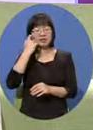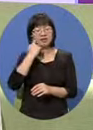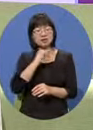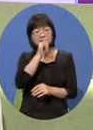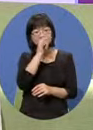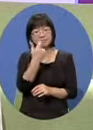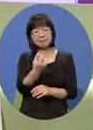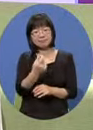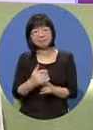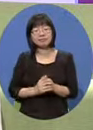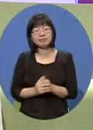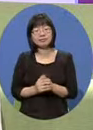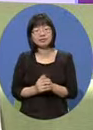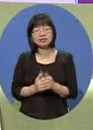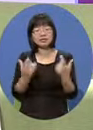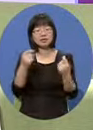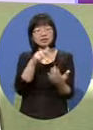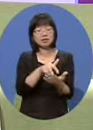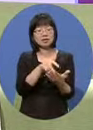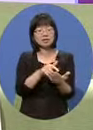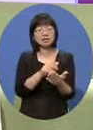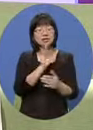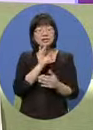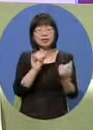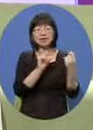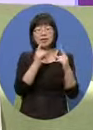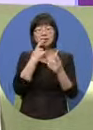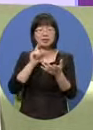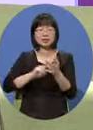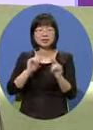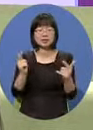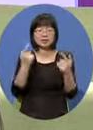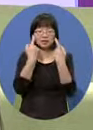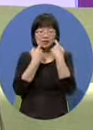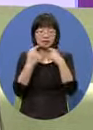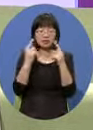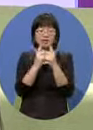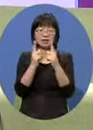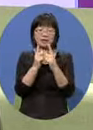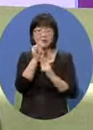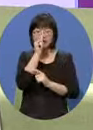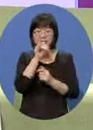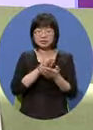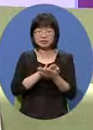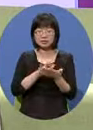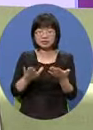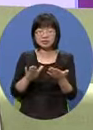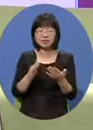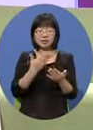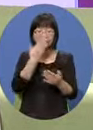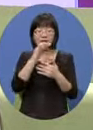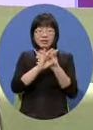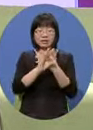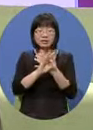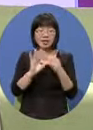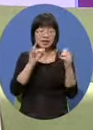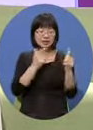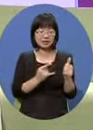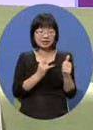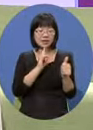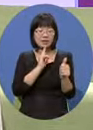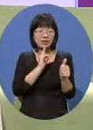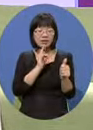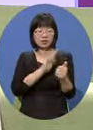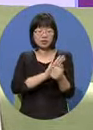있을 것 같아요. 예. 네. 네. 그럴 경우에는 정말 그 회복하기 어려운 상처로 가는 경우들이 많이 있어요. 그래서 가능하면 아이들한테 이야기하도록